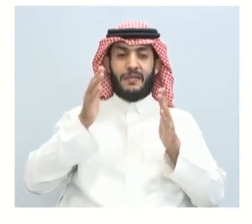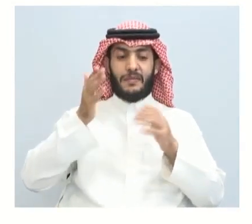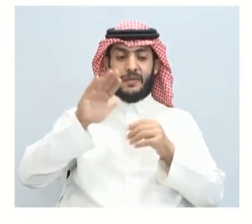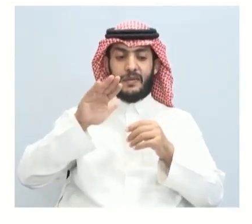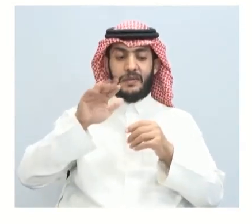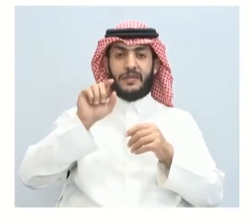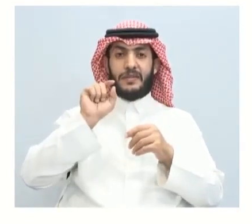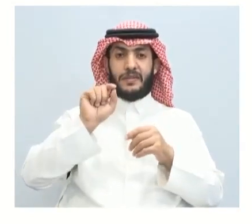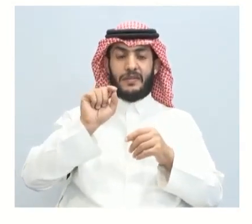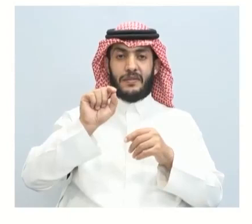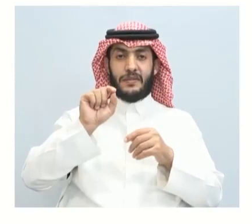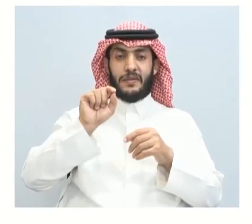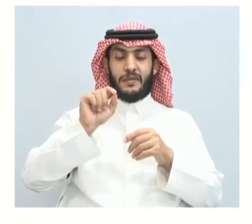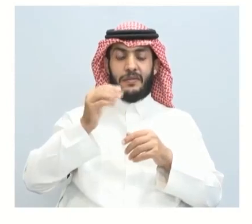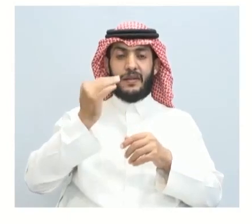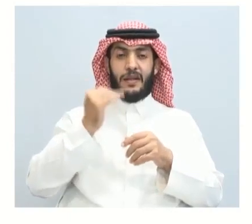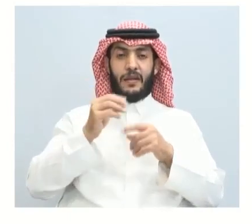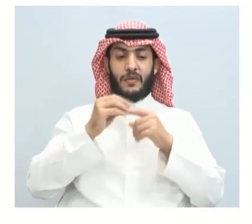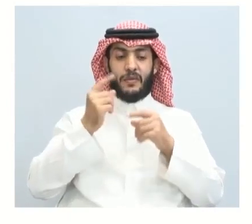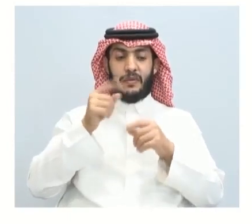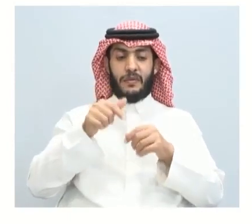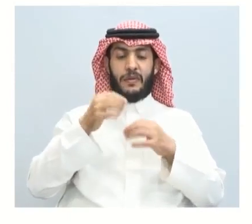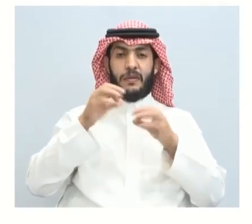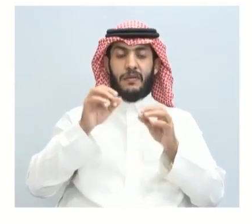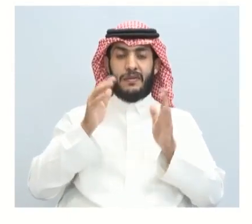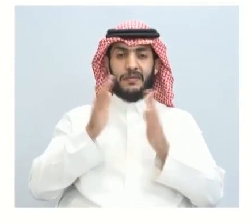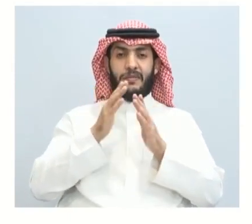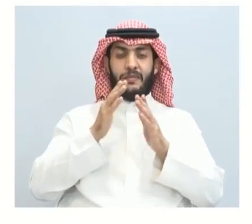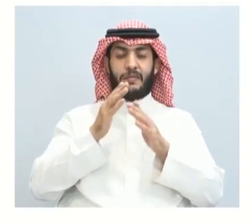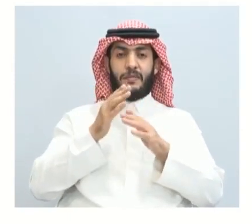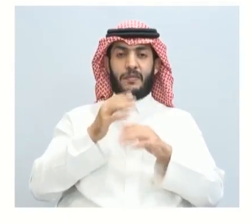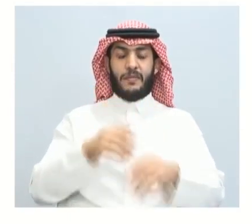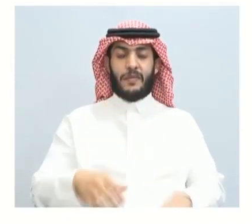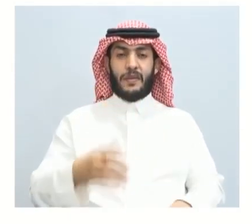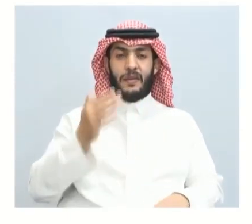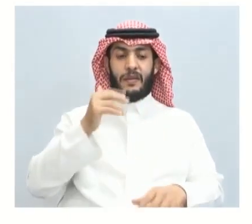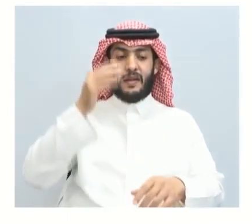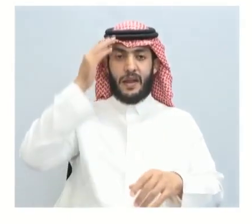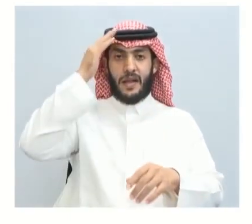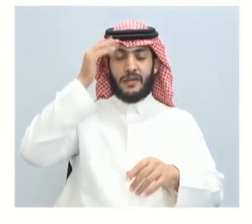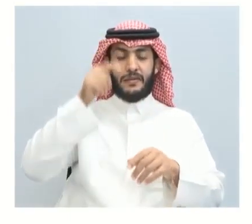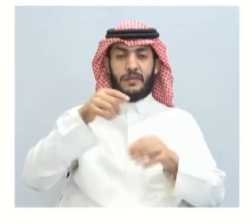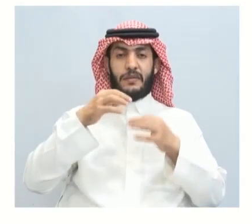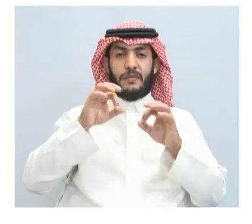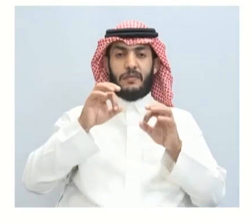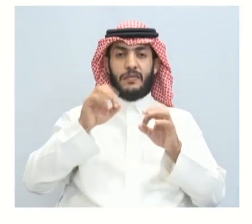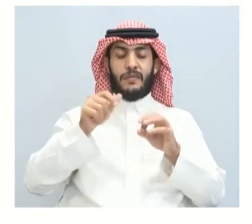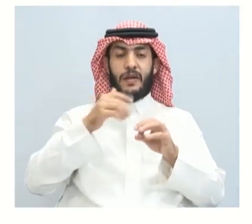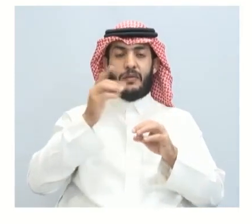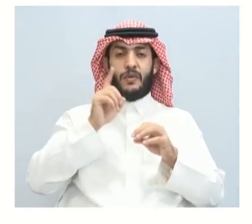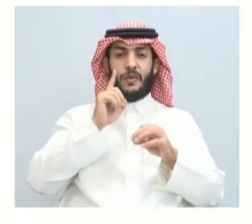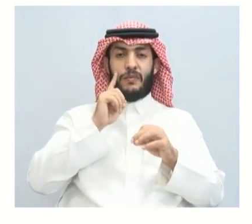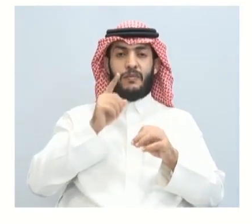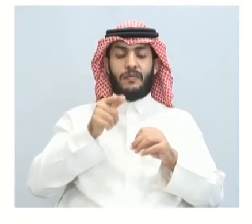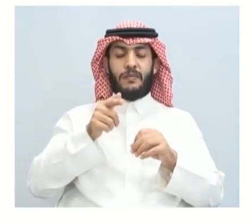من الصفر واقل من واحد فيكون تضيق ويكون راسي دائما الشيء اللي يكون خارج الام